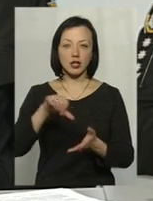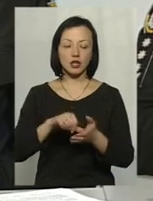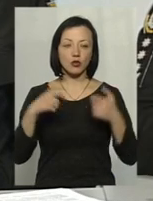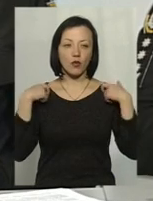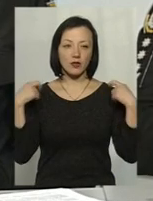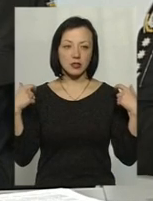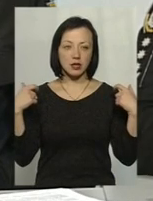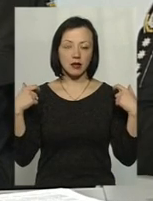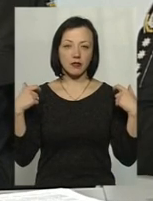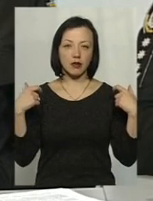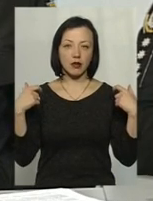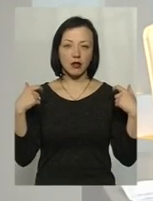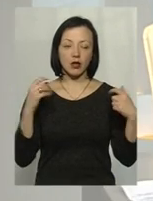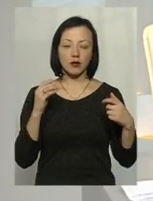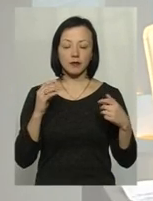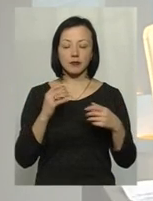поліції, слідчих.